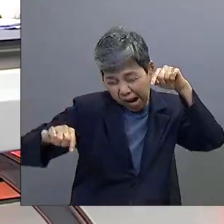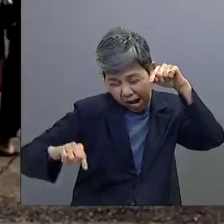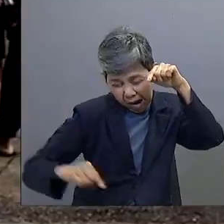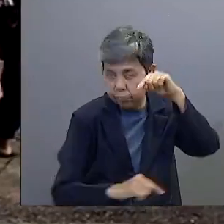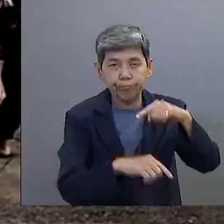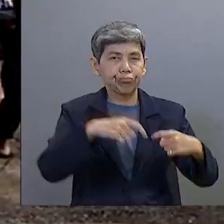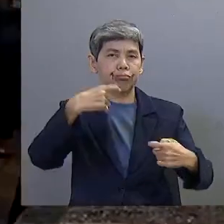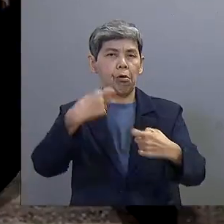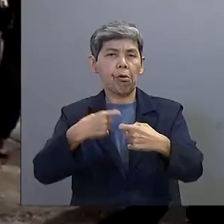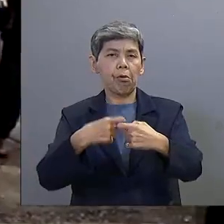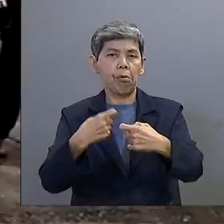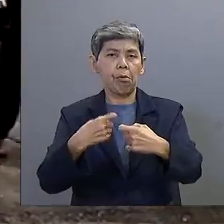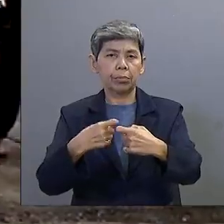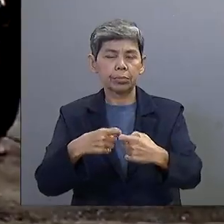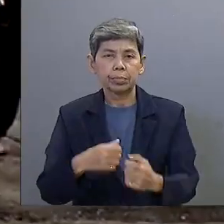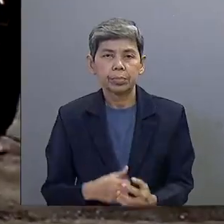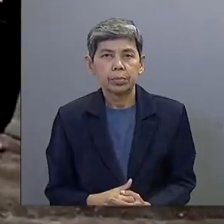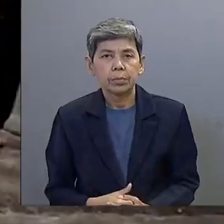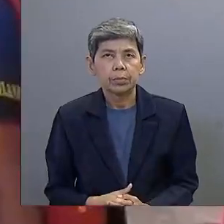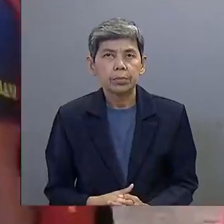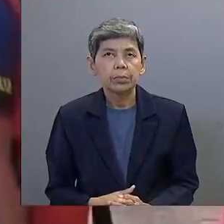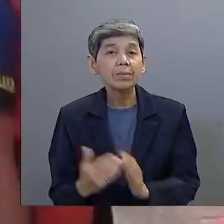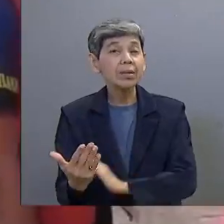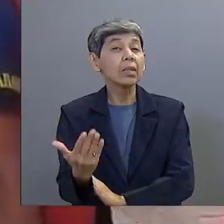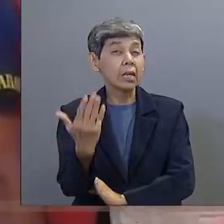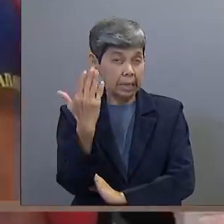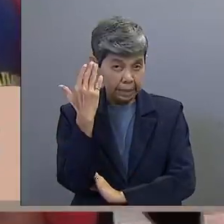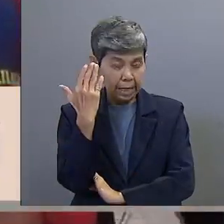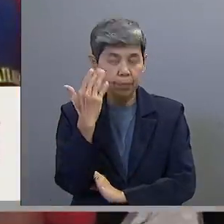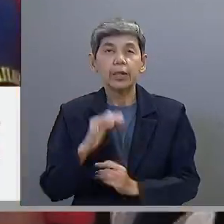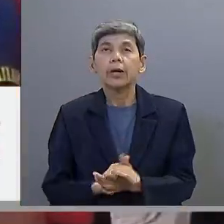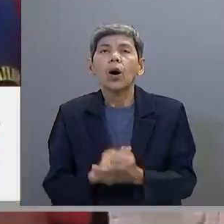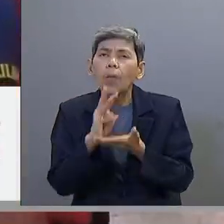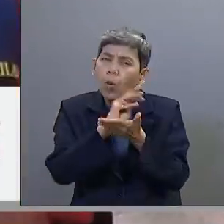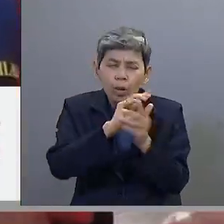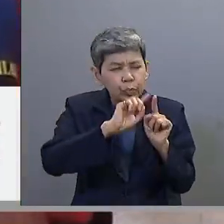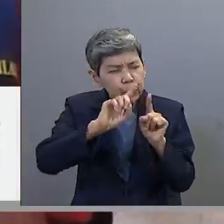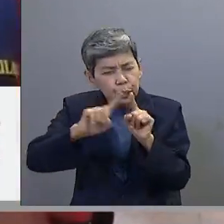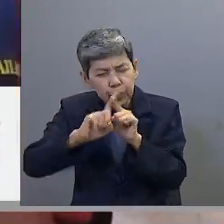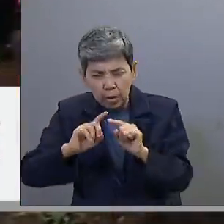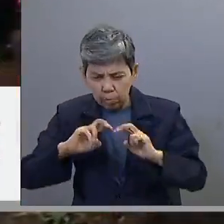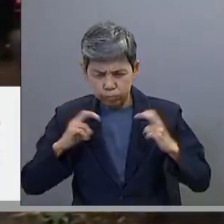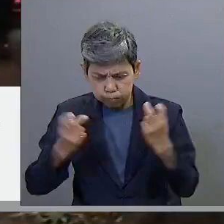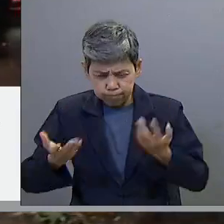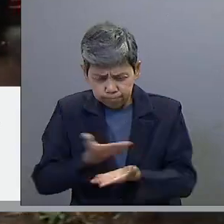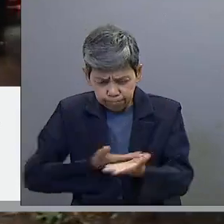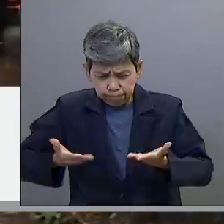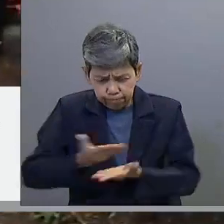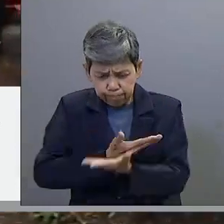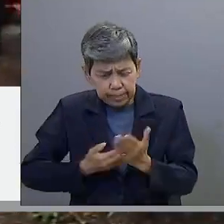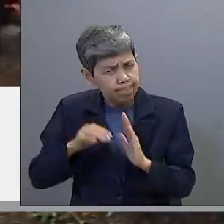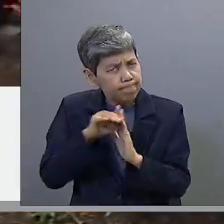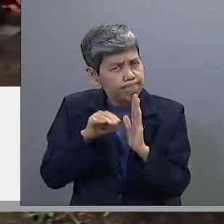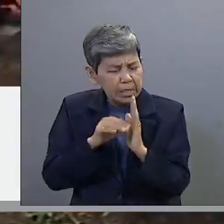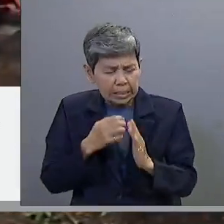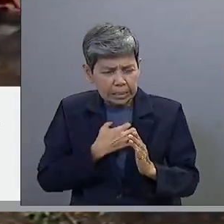ค่ะเมื่อช่วงเช้าที่ผ่านมาค่ะเจ้าหน้าที่มูลนิธิต่างๆมาประชุมวางแผนกันนะคะเพื่อที่จะ